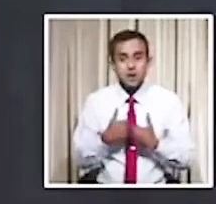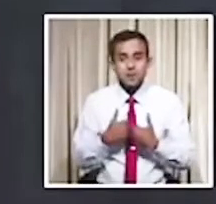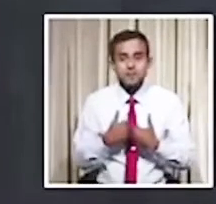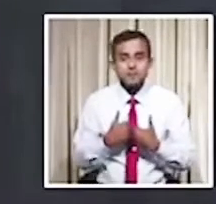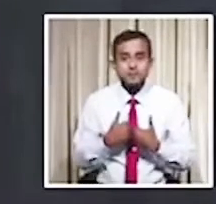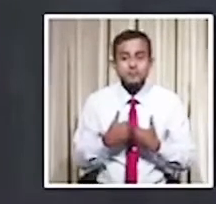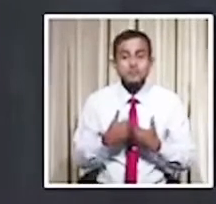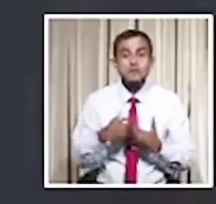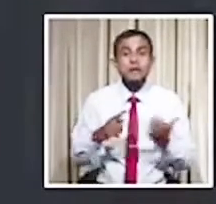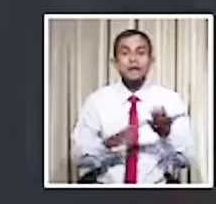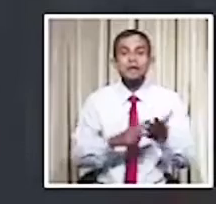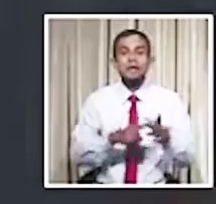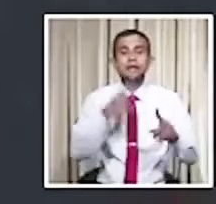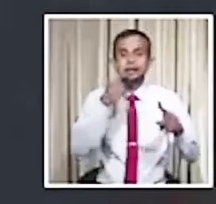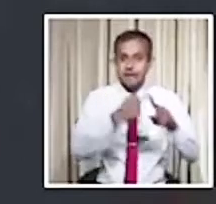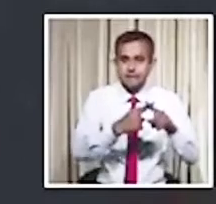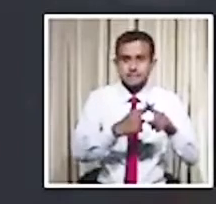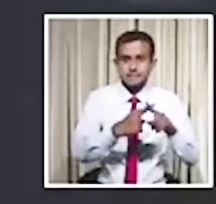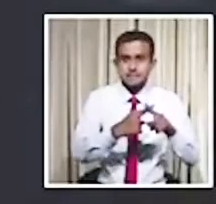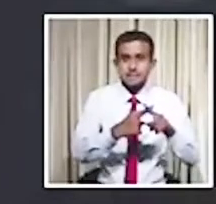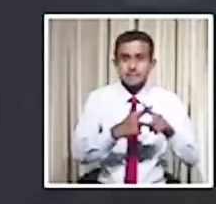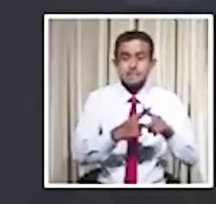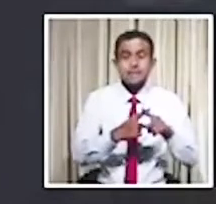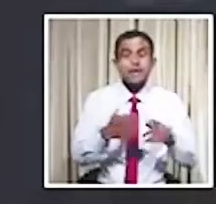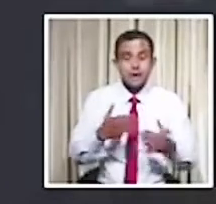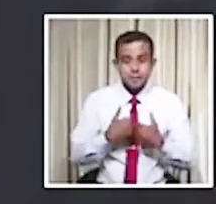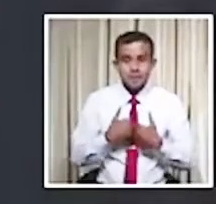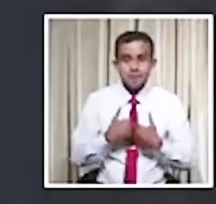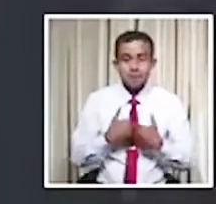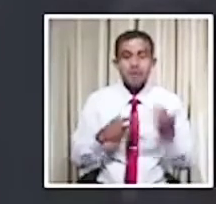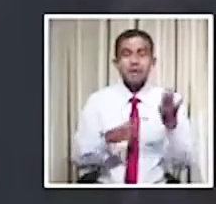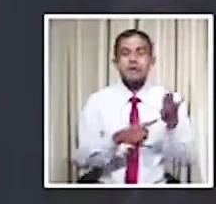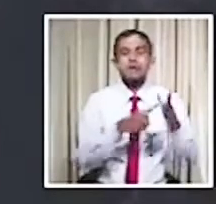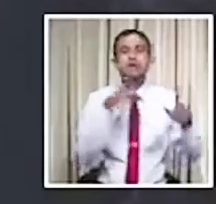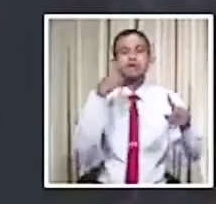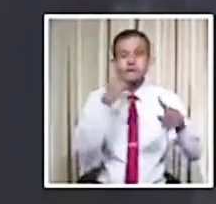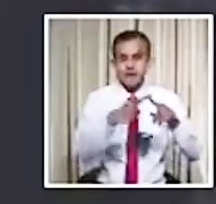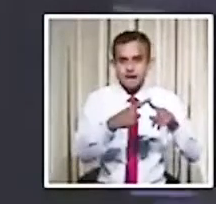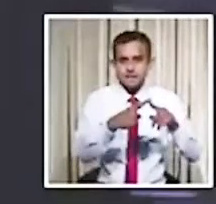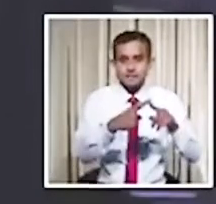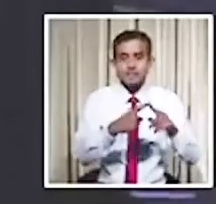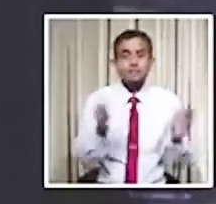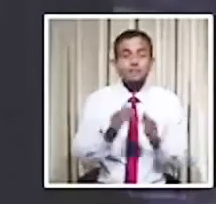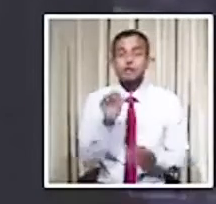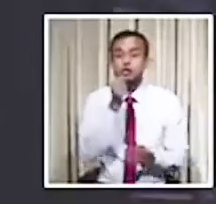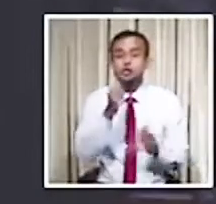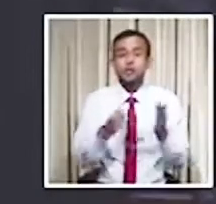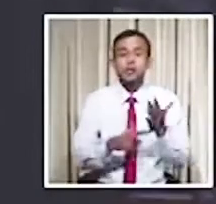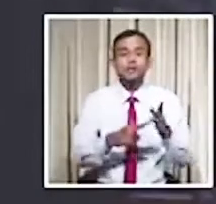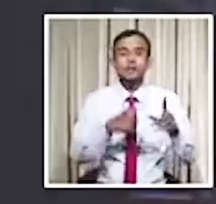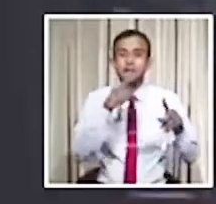வருமானம். மூன்றாவது வெளிநாடுகளில் இருந்து வருபவர்கள் எமது நாட்டில் மேற்கொள்ளும் முதலீடுகள். அடுத்ததாக சுற்றுலாத்துறை. 2019ஆம் ஆண்டு